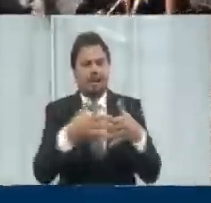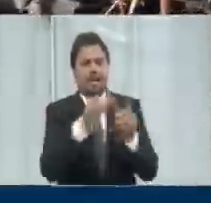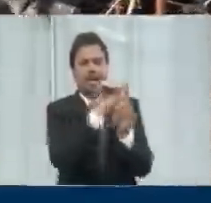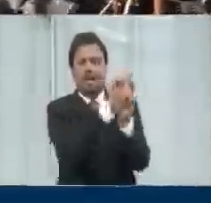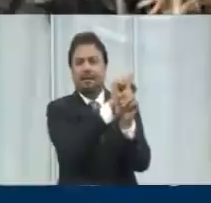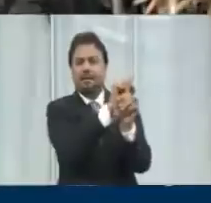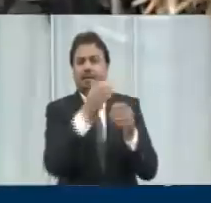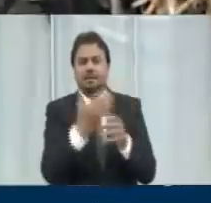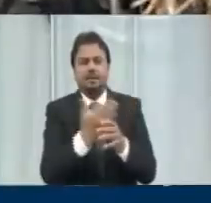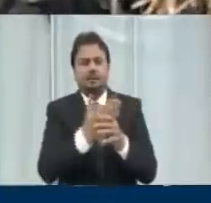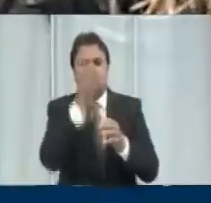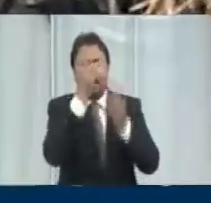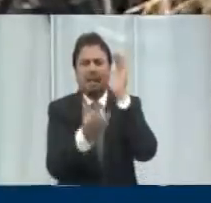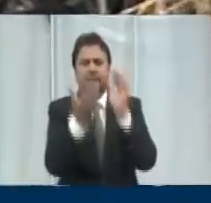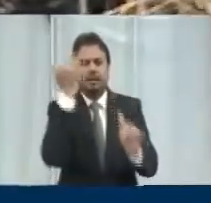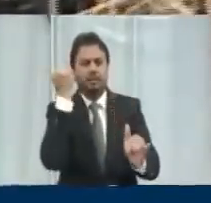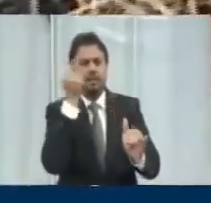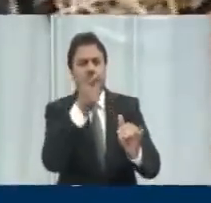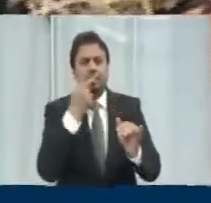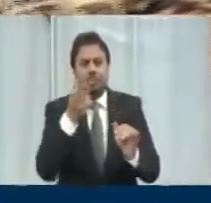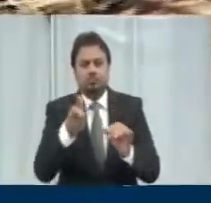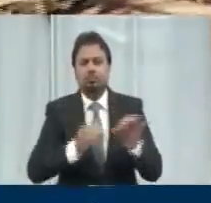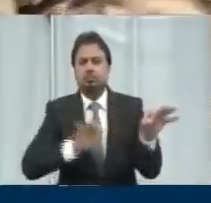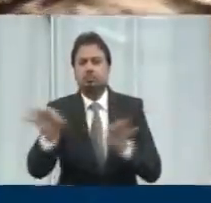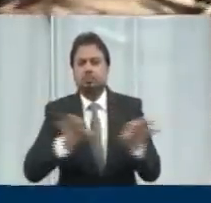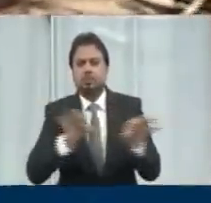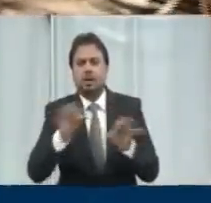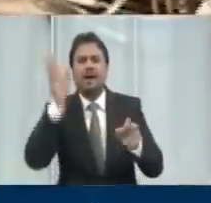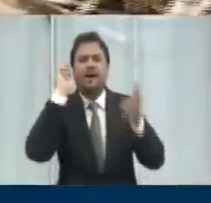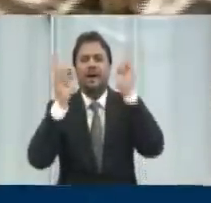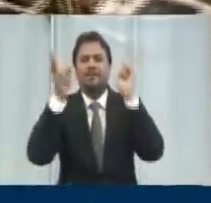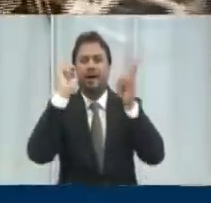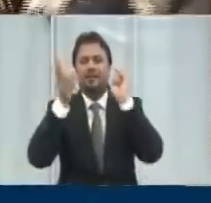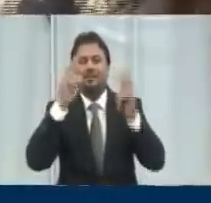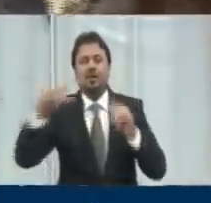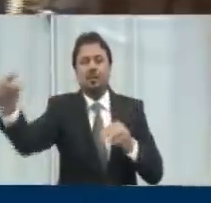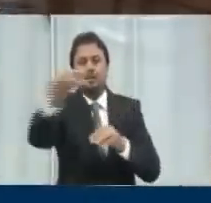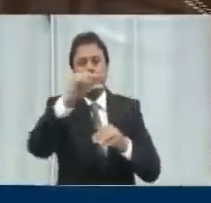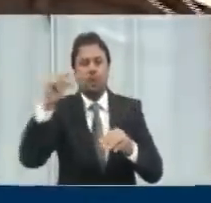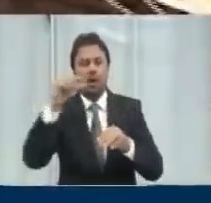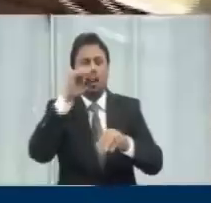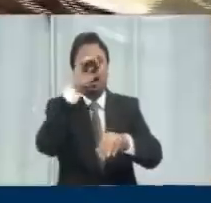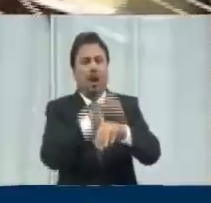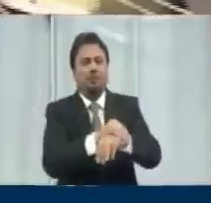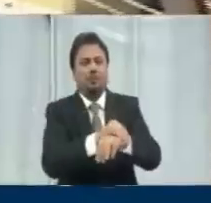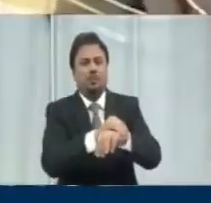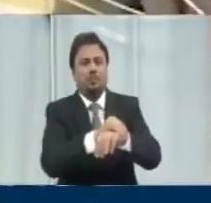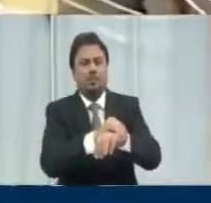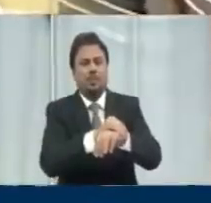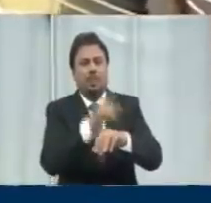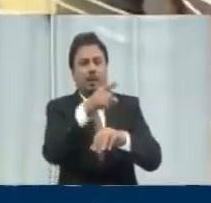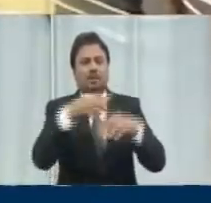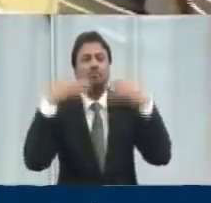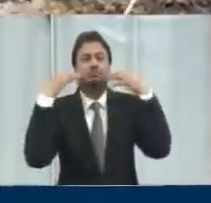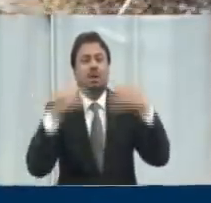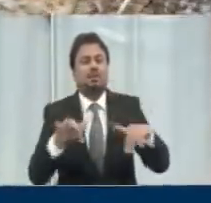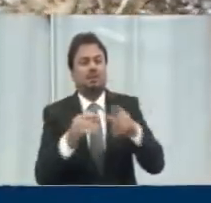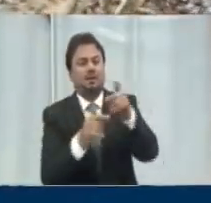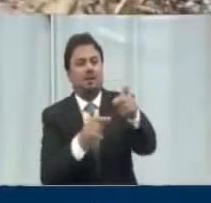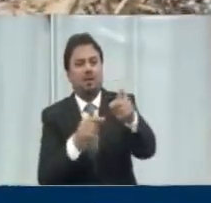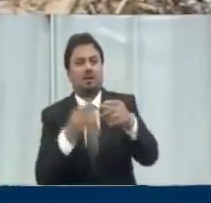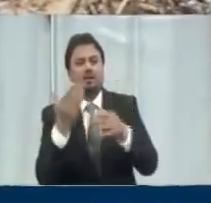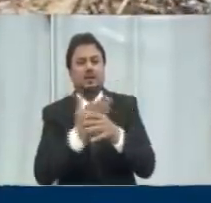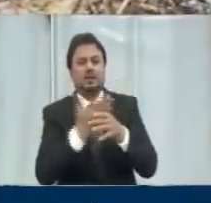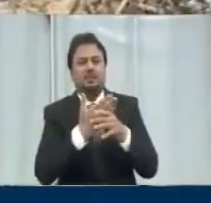بتهيئة المدينة الأثرية استعدادا لمهرجانها الدولي عثر على حطام الطائرة